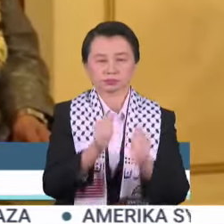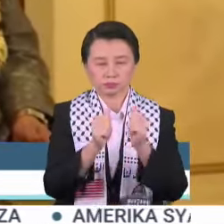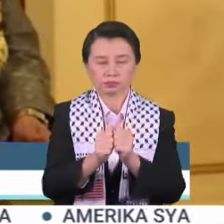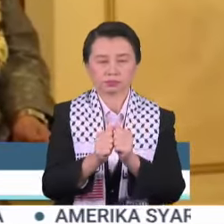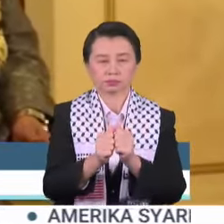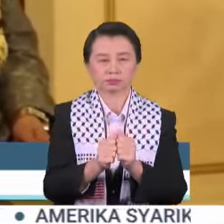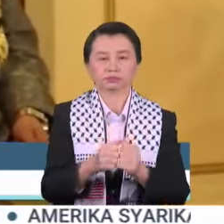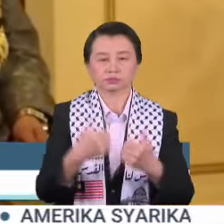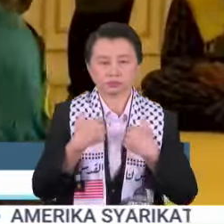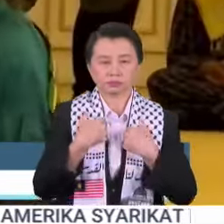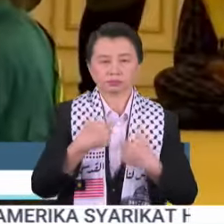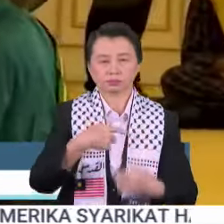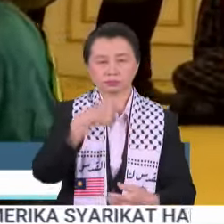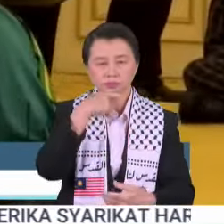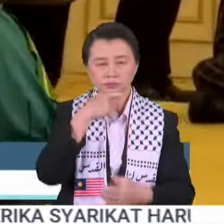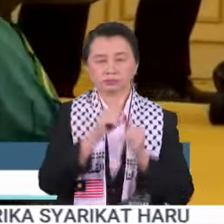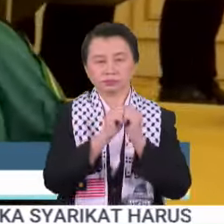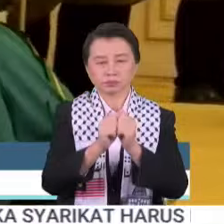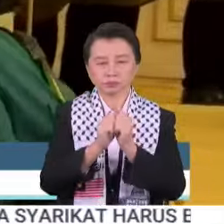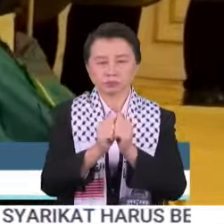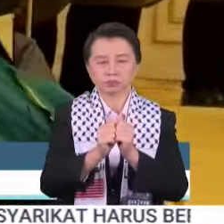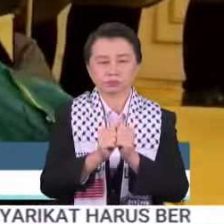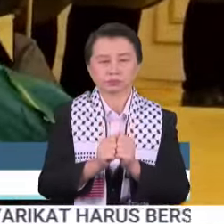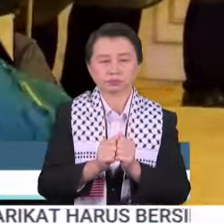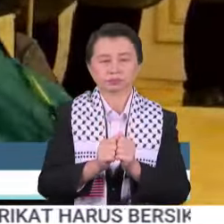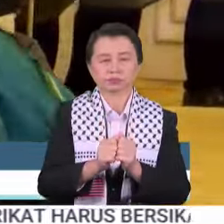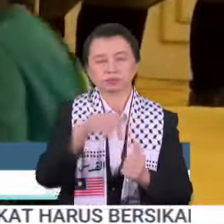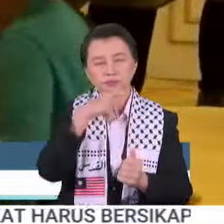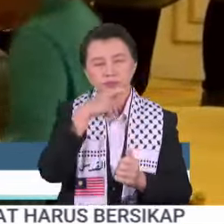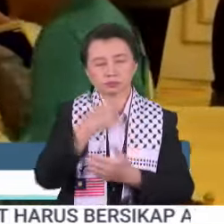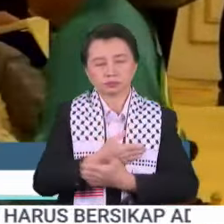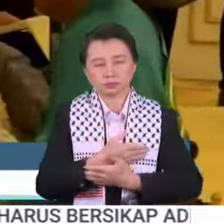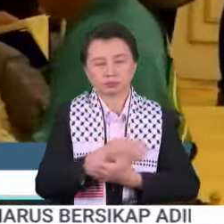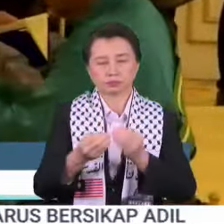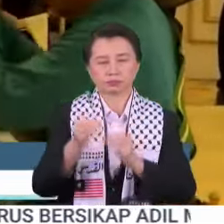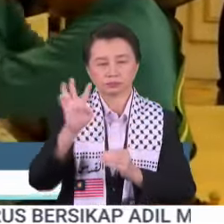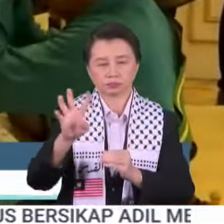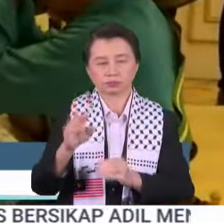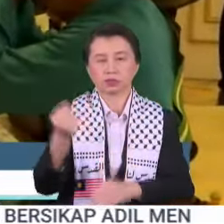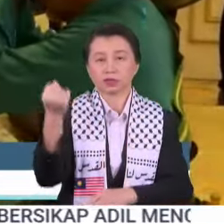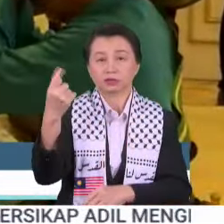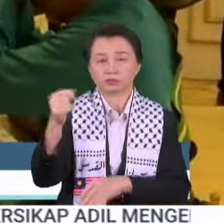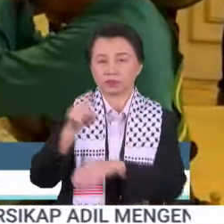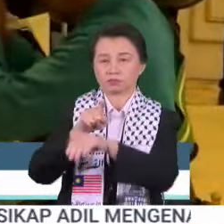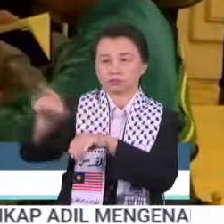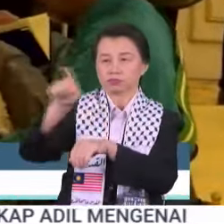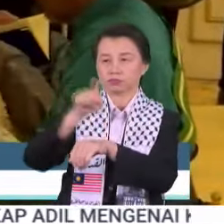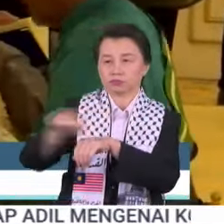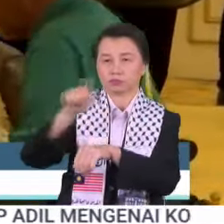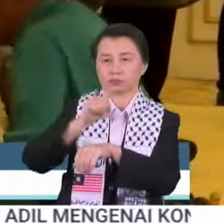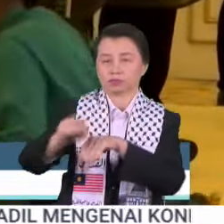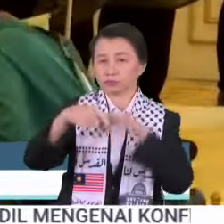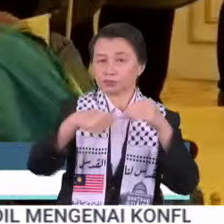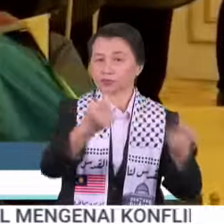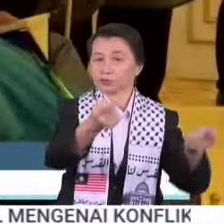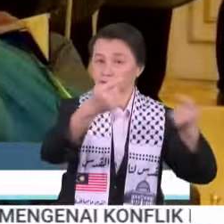Mahmud ke singgasana diiringi putera yang empat. 11 das tembakan meriam mengiringi keberangkatan